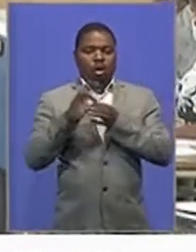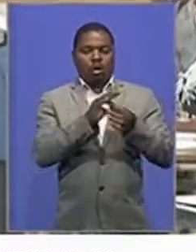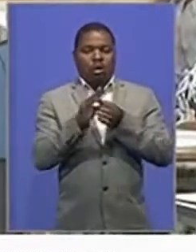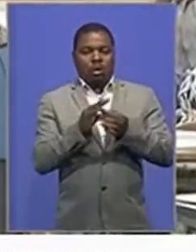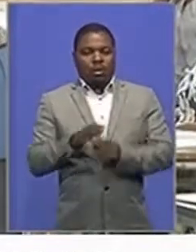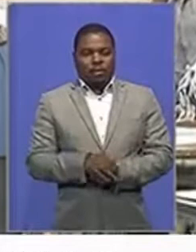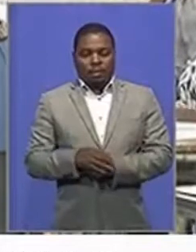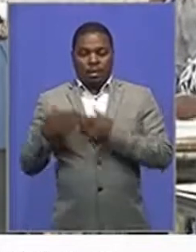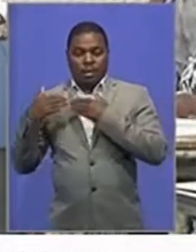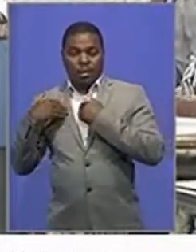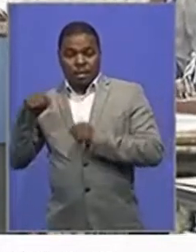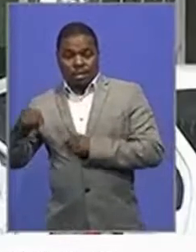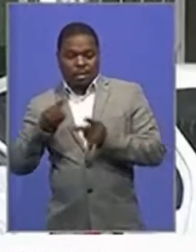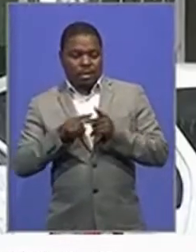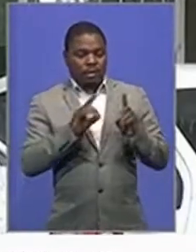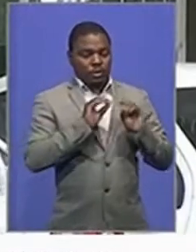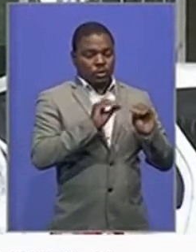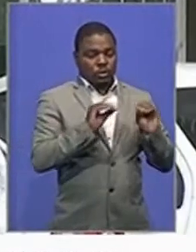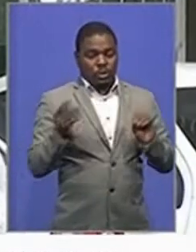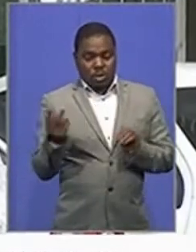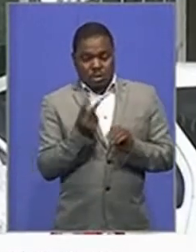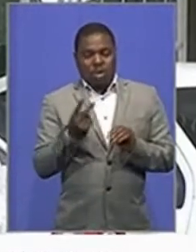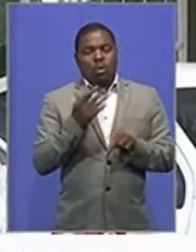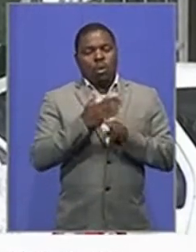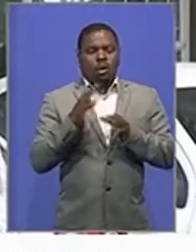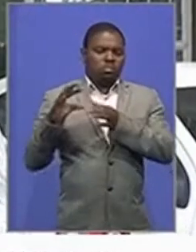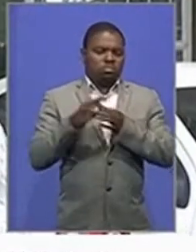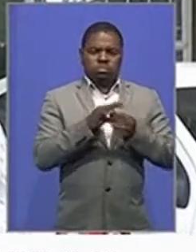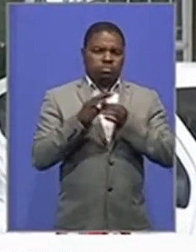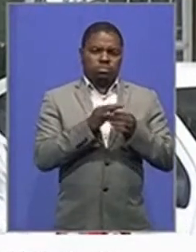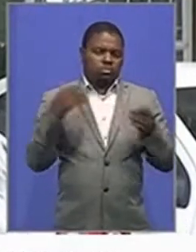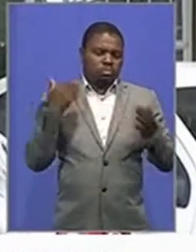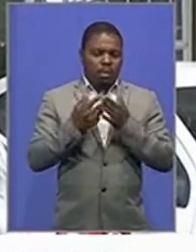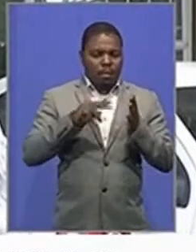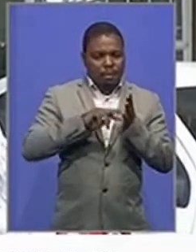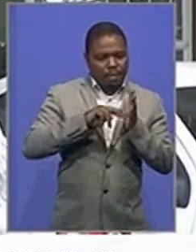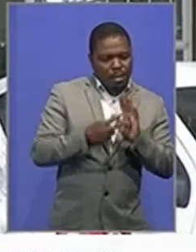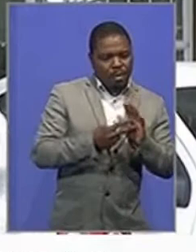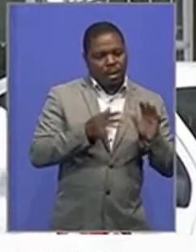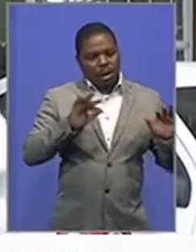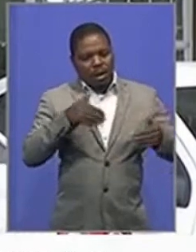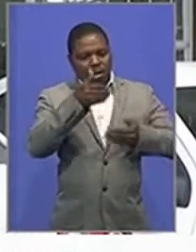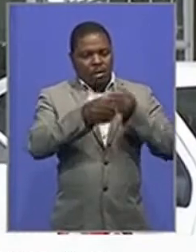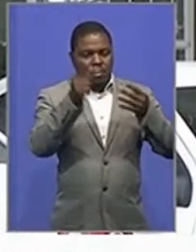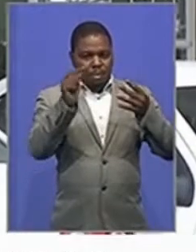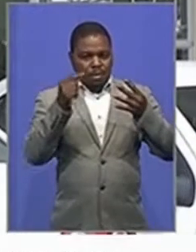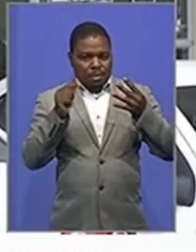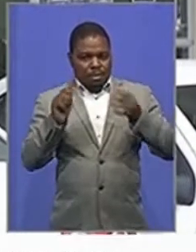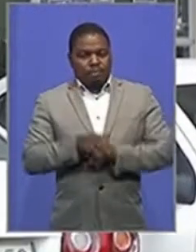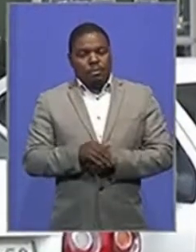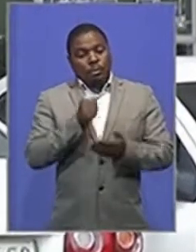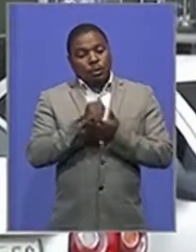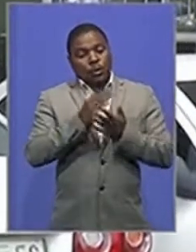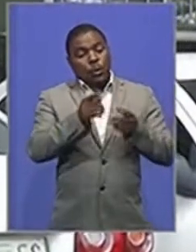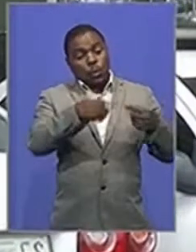la health le la education le sebedisa ba sebeditse mmoho ho planela ho tla tshwaya hona ho etsa bonnete ba hore di-markers tsa